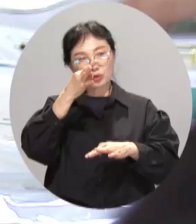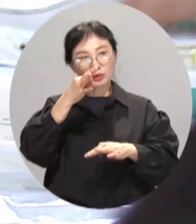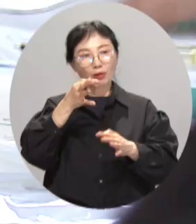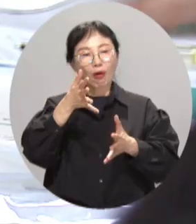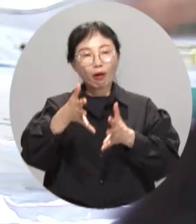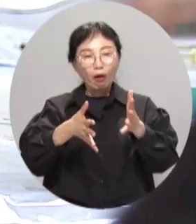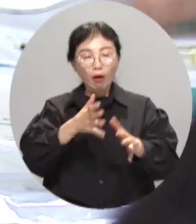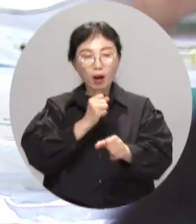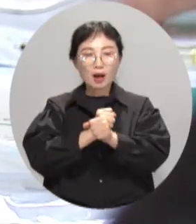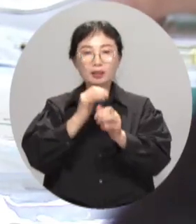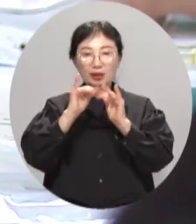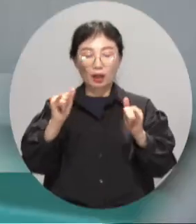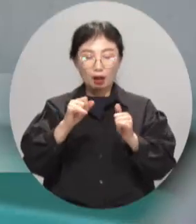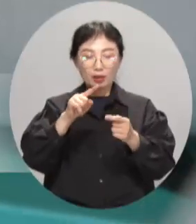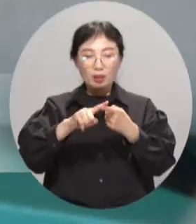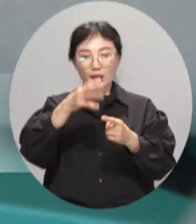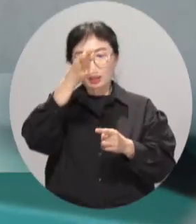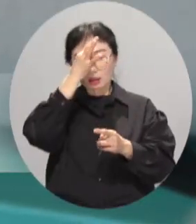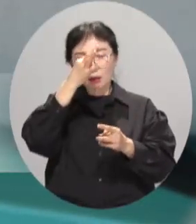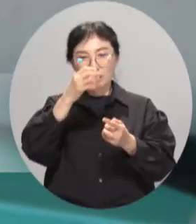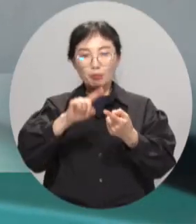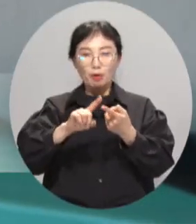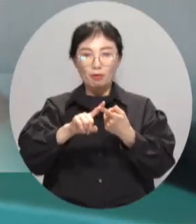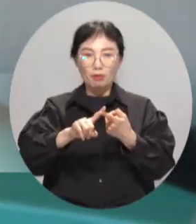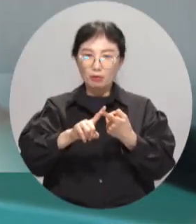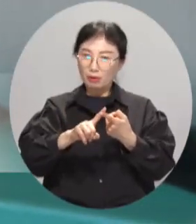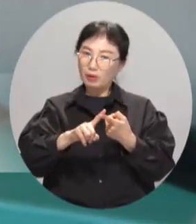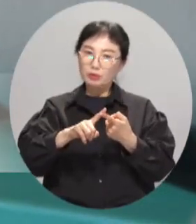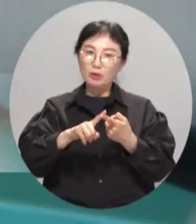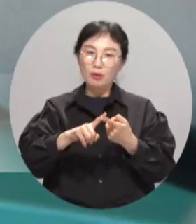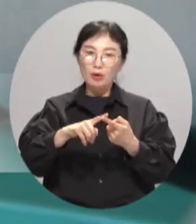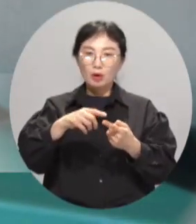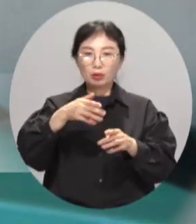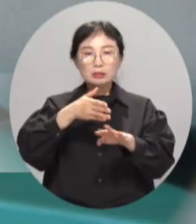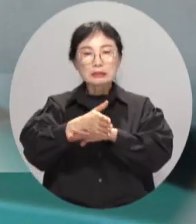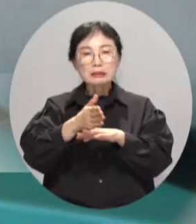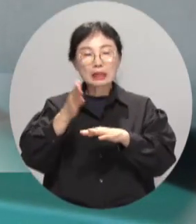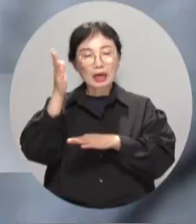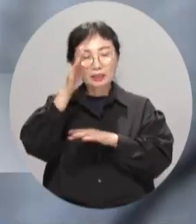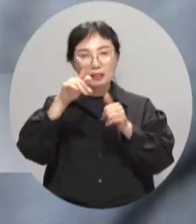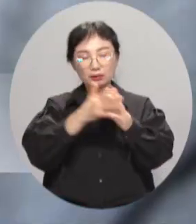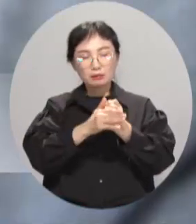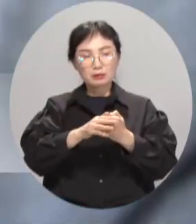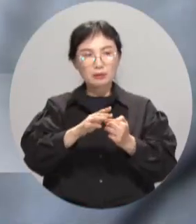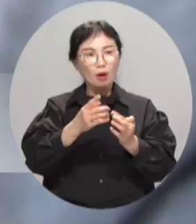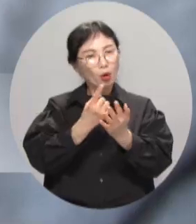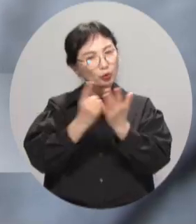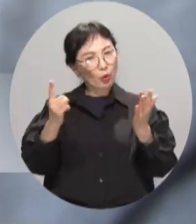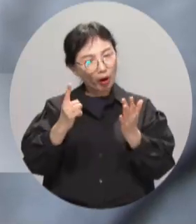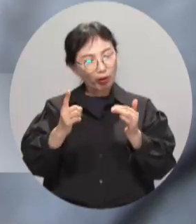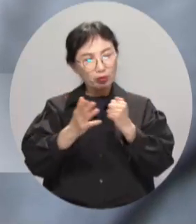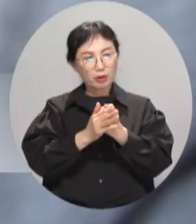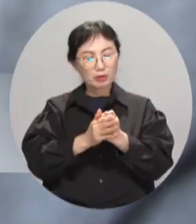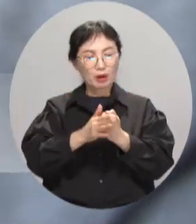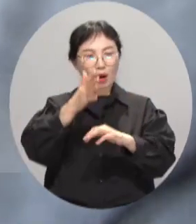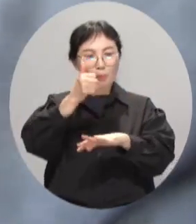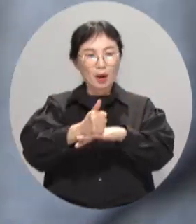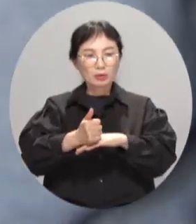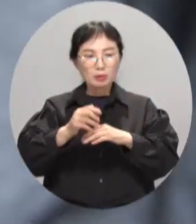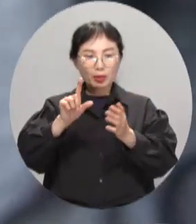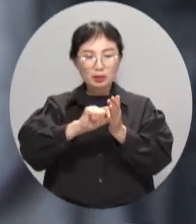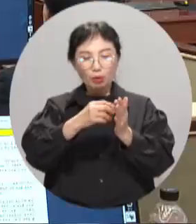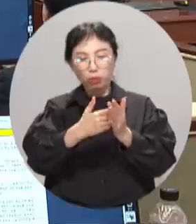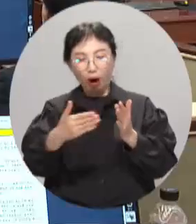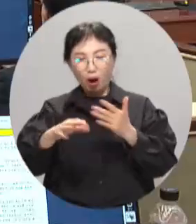어렵거나 습득 자체가 더딘 학생은 수업에서 소외될 가능성이 높고 장기적으로는 교육 격차마저 우려하고